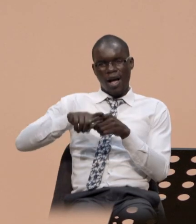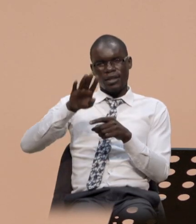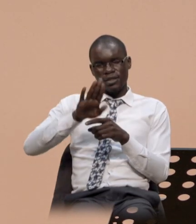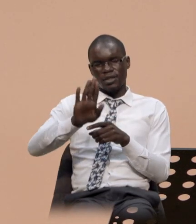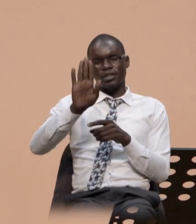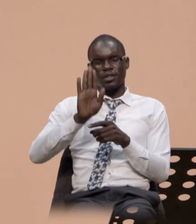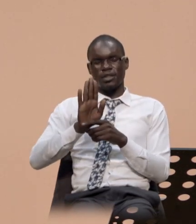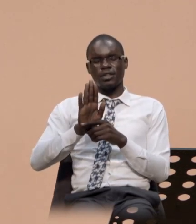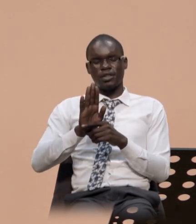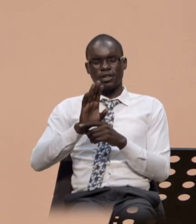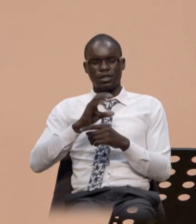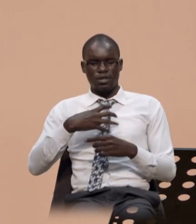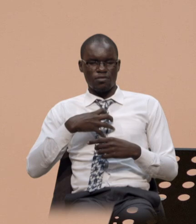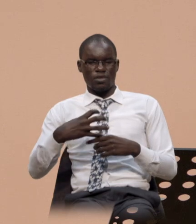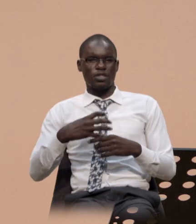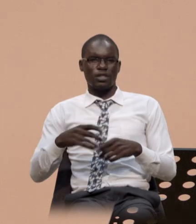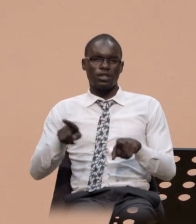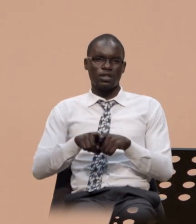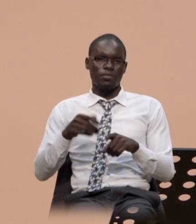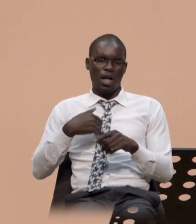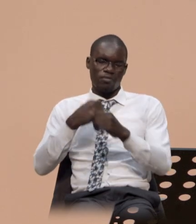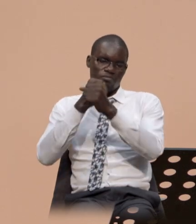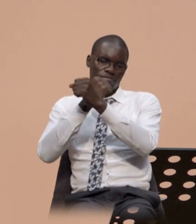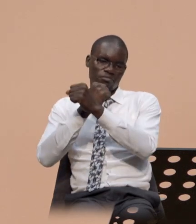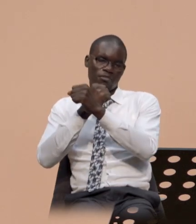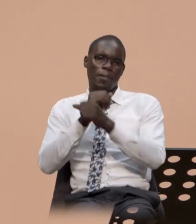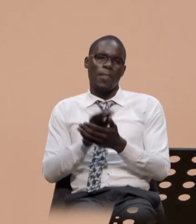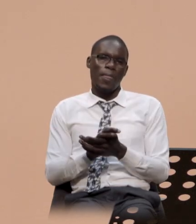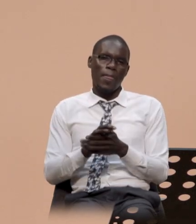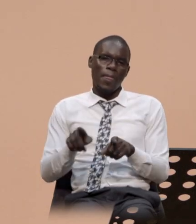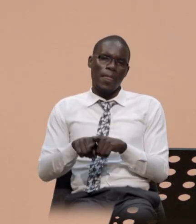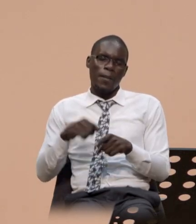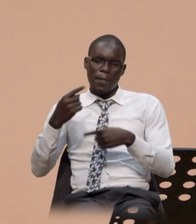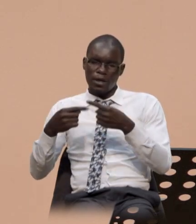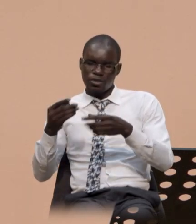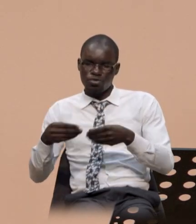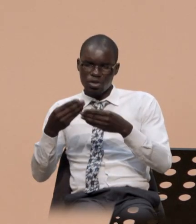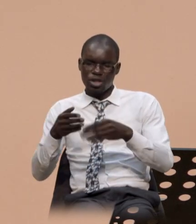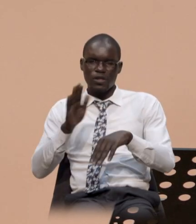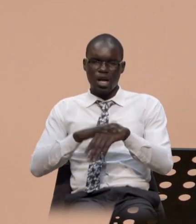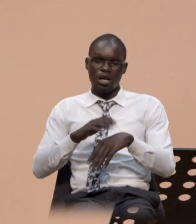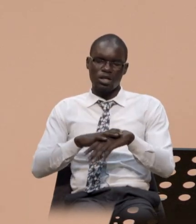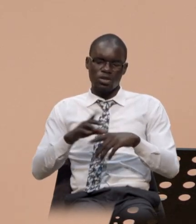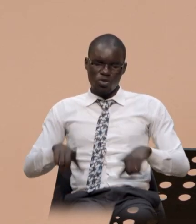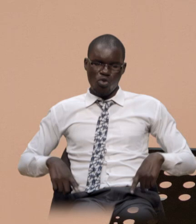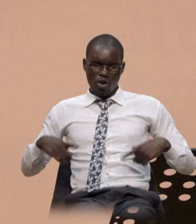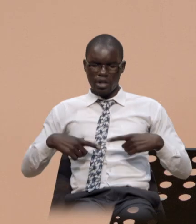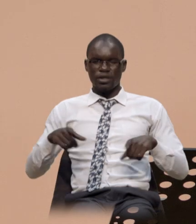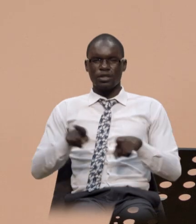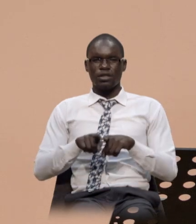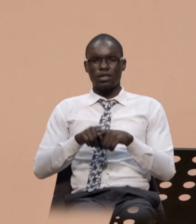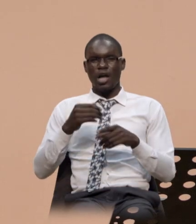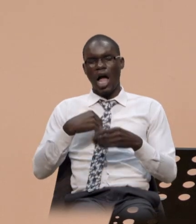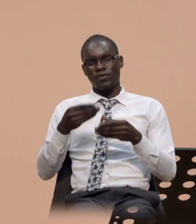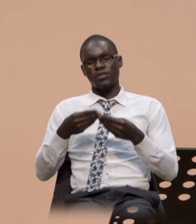yake, umemubariki, umemfanyia kinga, umeendelea kumpa afya nzuri, umempa watoto wazuri, umempa